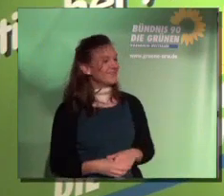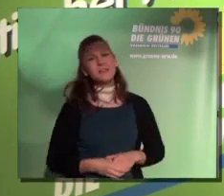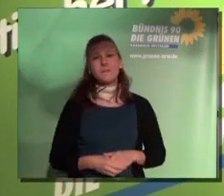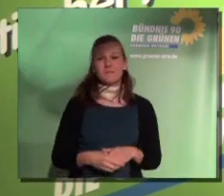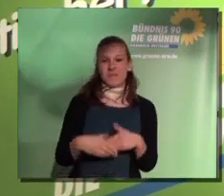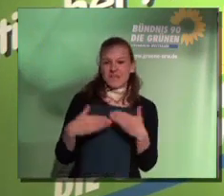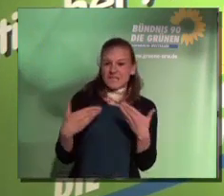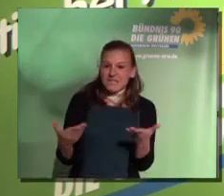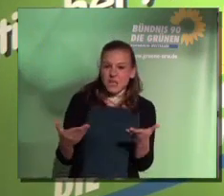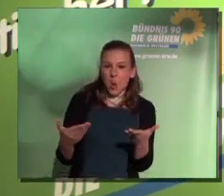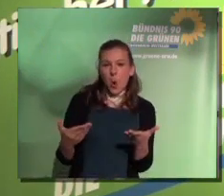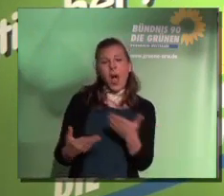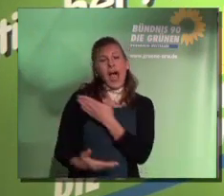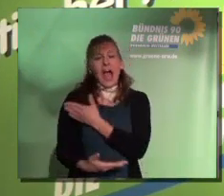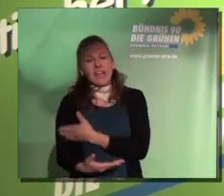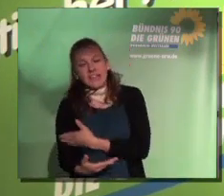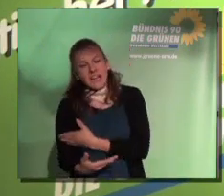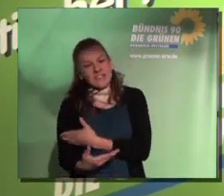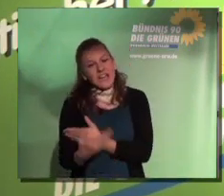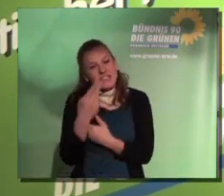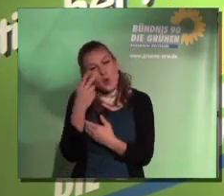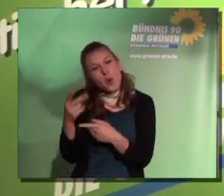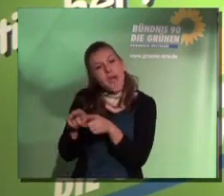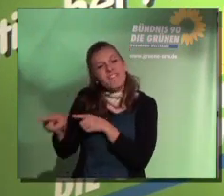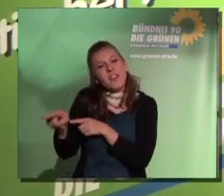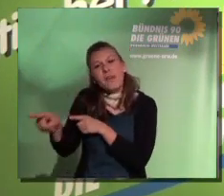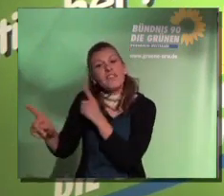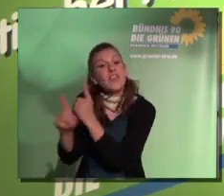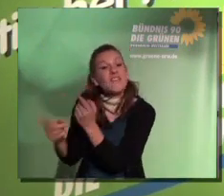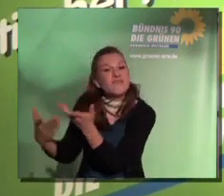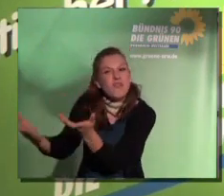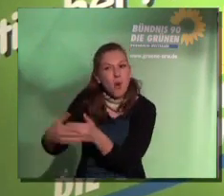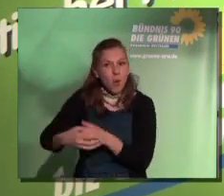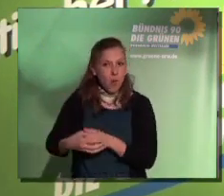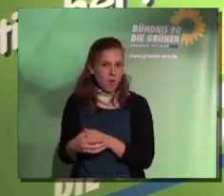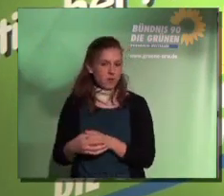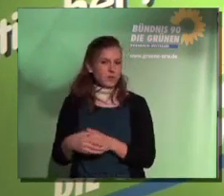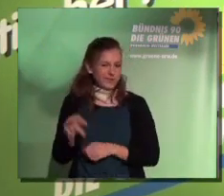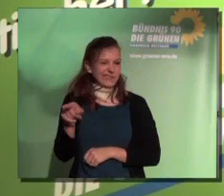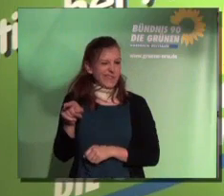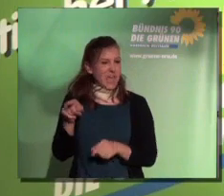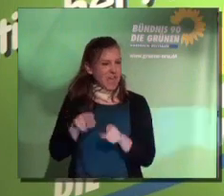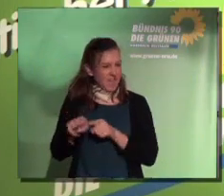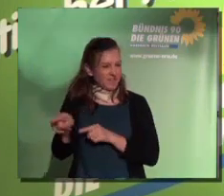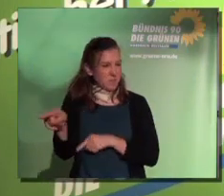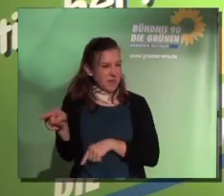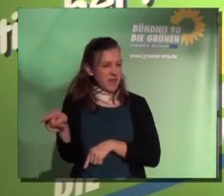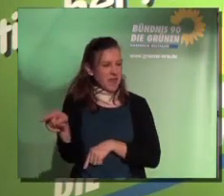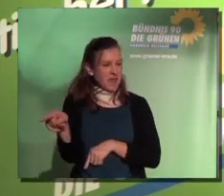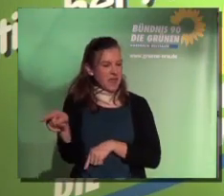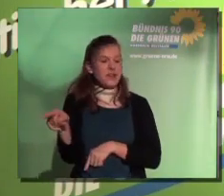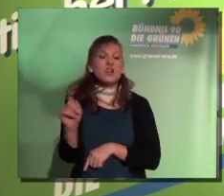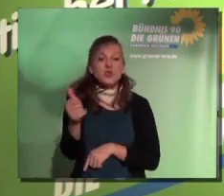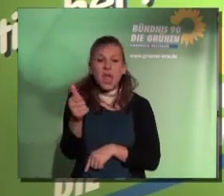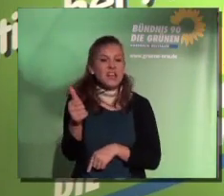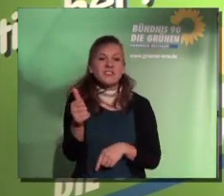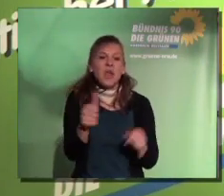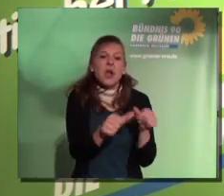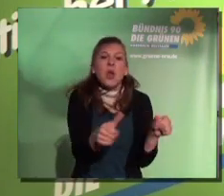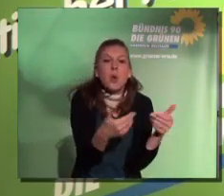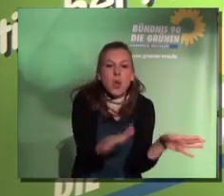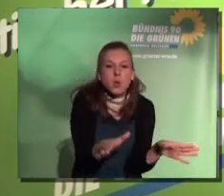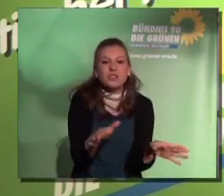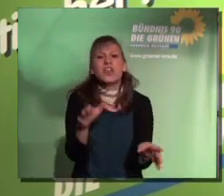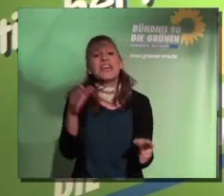Wenn ich da auf der anderen Seite sehe, wo die FDP sich trifft, ja, das ist ja bei der FDP, kann man so sagen, erst hatten sie kein Glück und jetzt kommt noch das